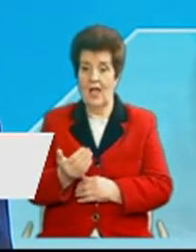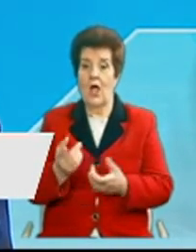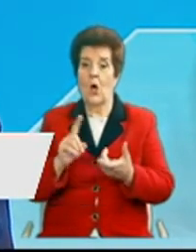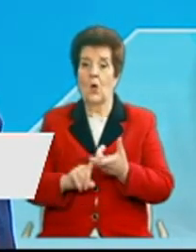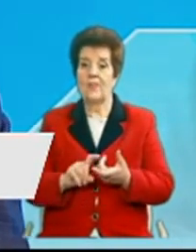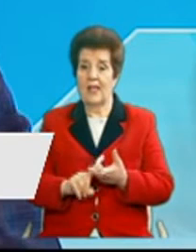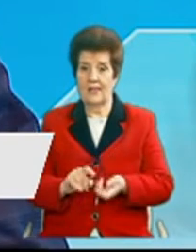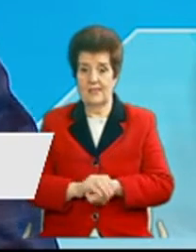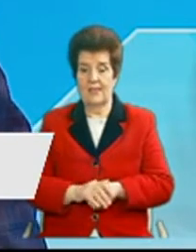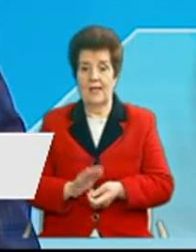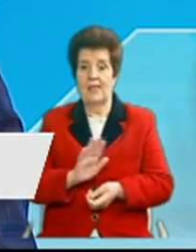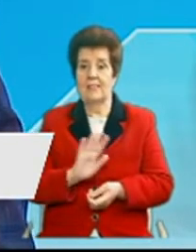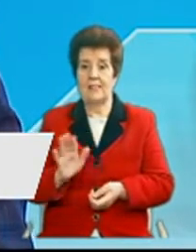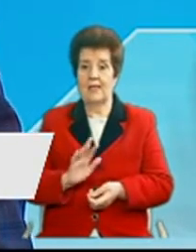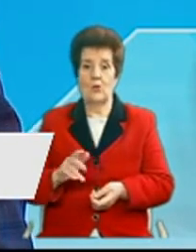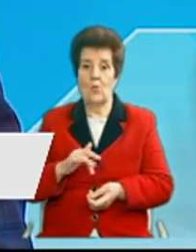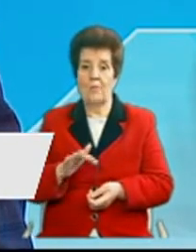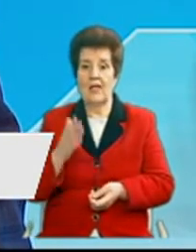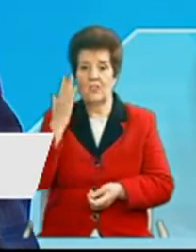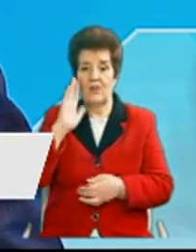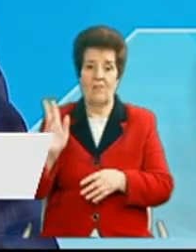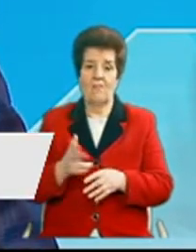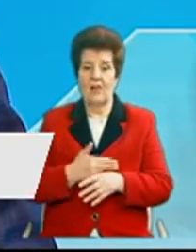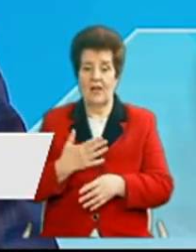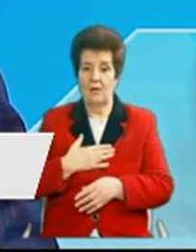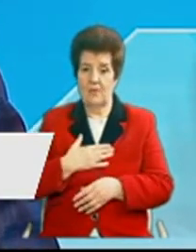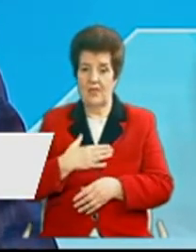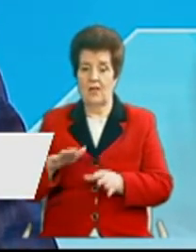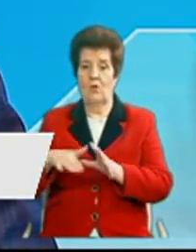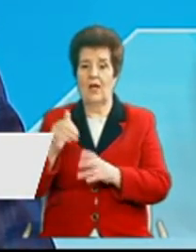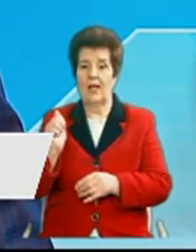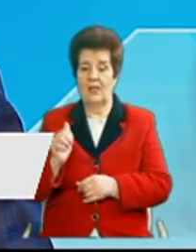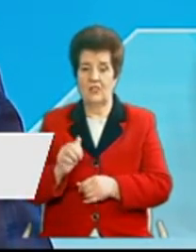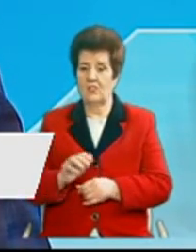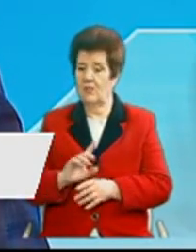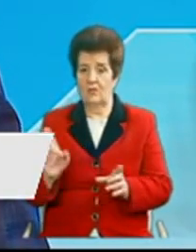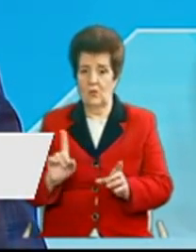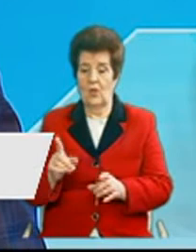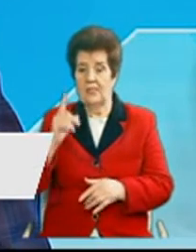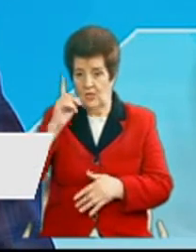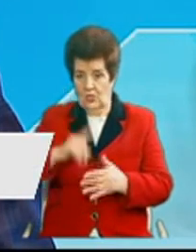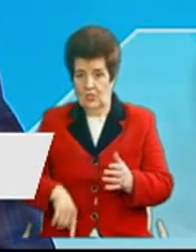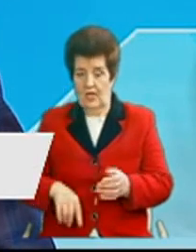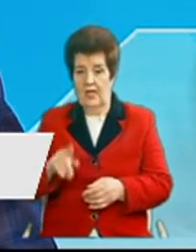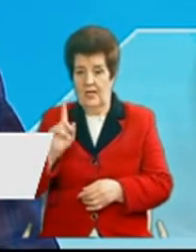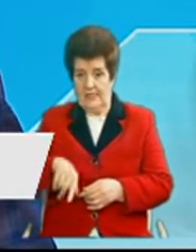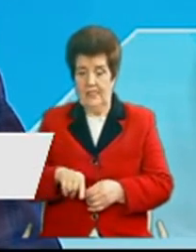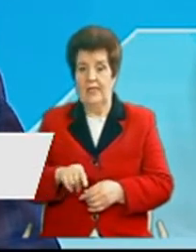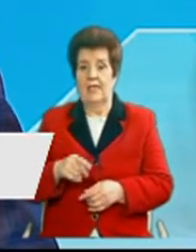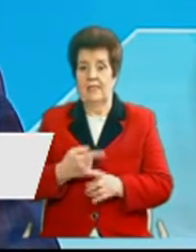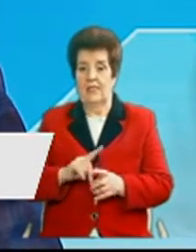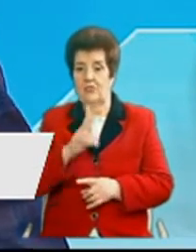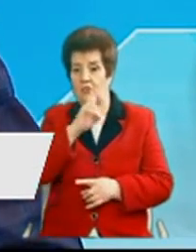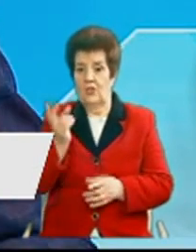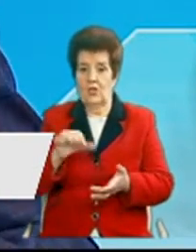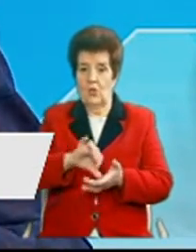contează. Să nu mergeți pe ideea că și fără mine îl vor alege. Să știți că cel care nu participe la